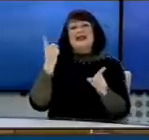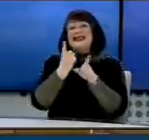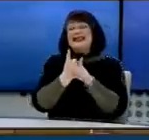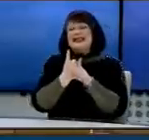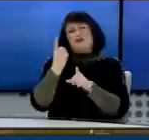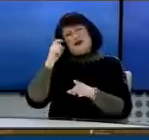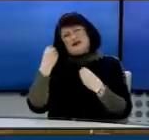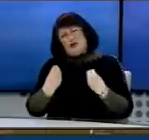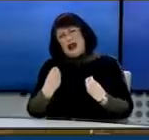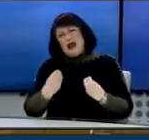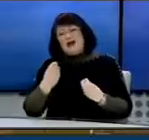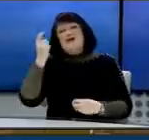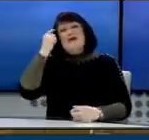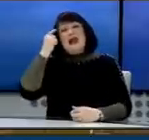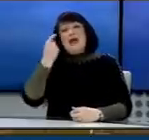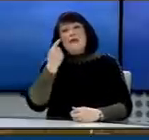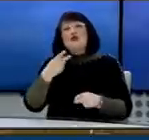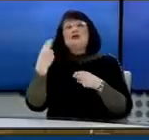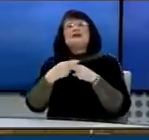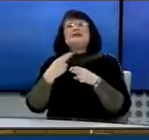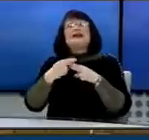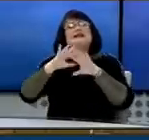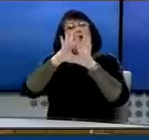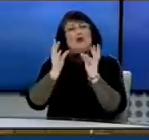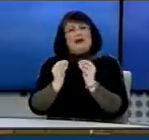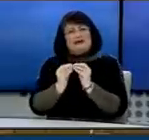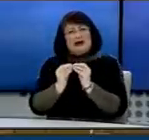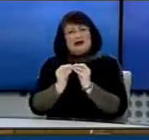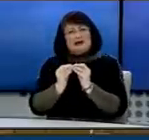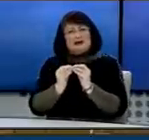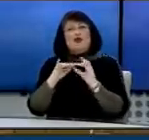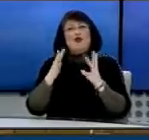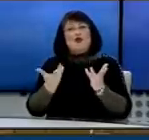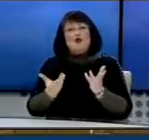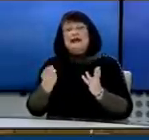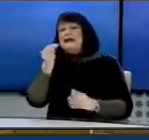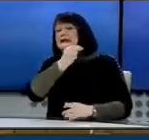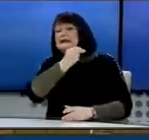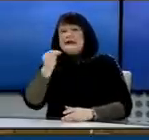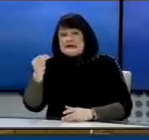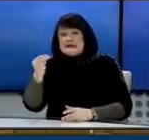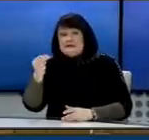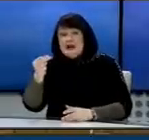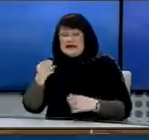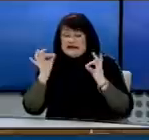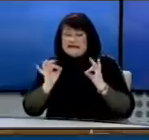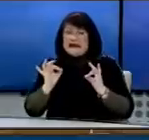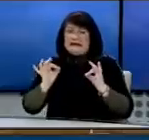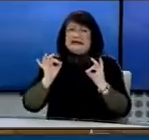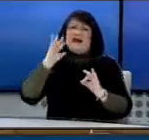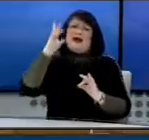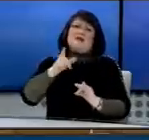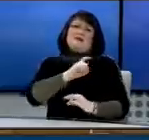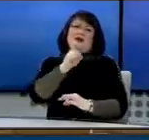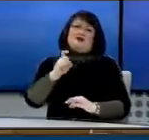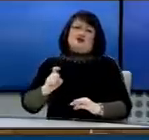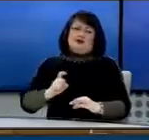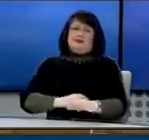διαπιστώνουν τη σημασία των παραπάνω όταν μεταφράζονται προφανώς σε συνέπειες για την καθημερινότητά